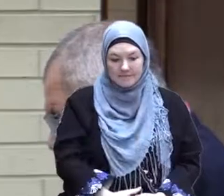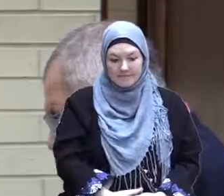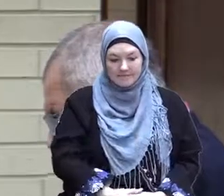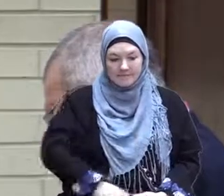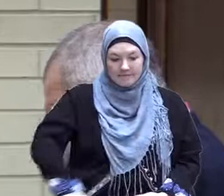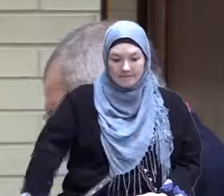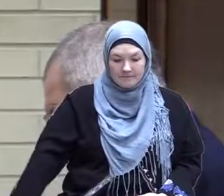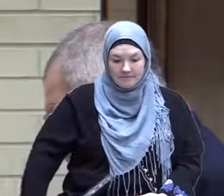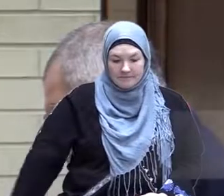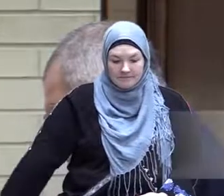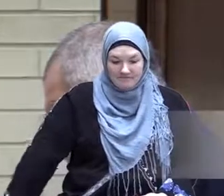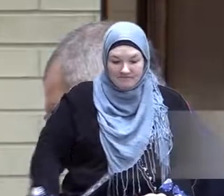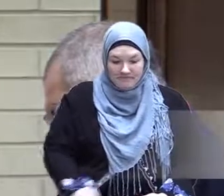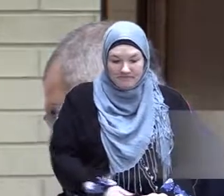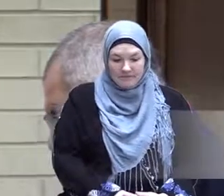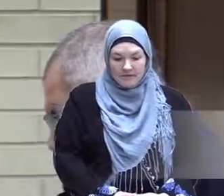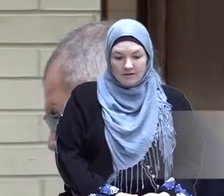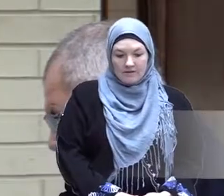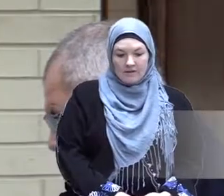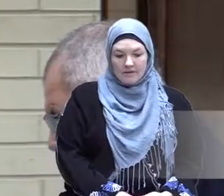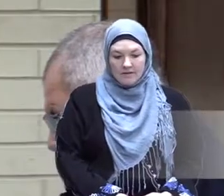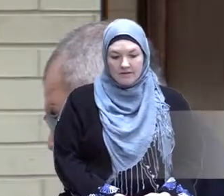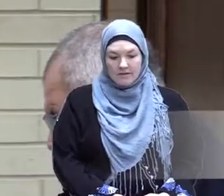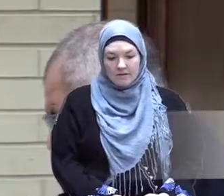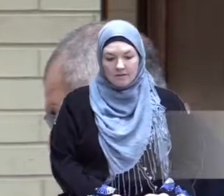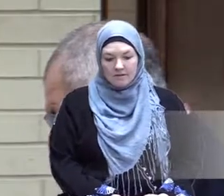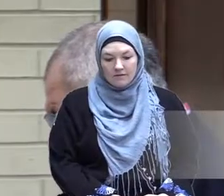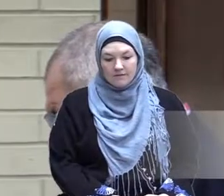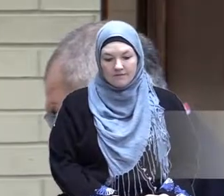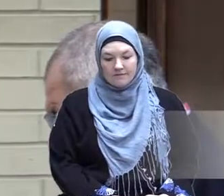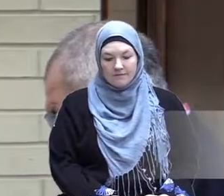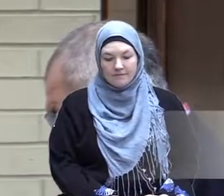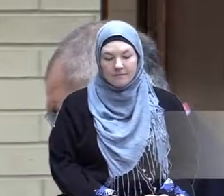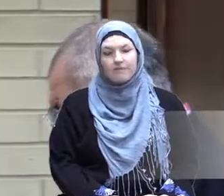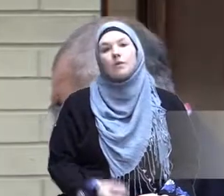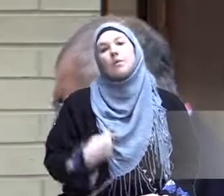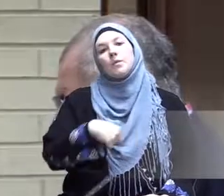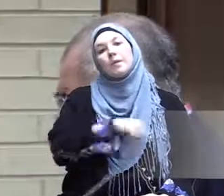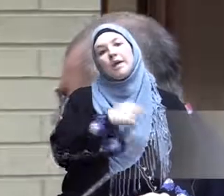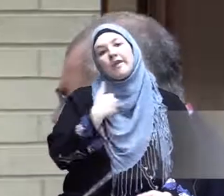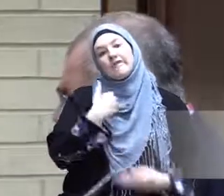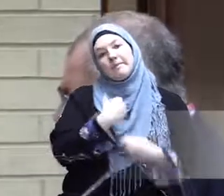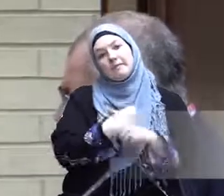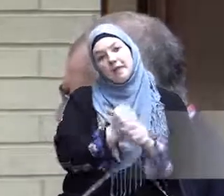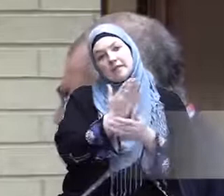وَجَعَلْنَا بَعْضَكُمْ لِبَعْضٍ فِتْنَةً. We have made